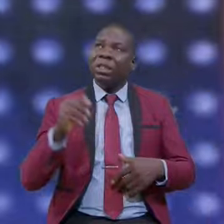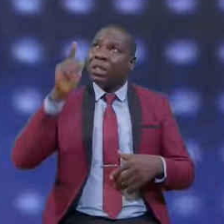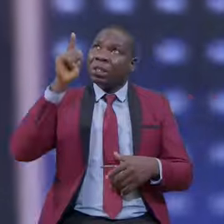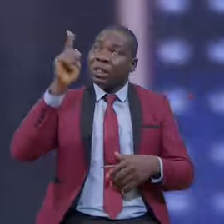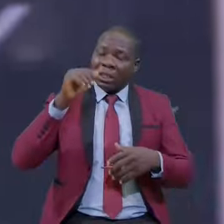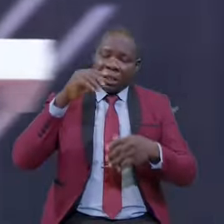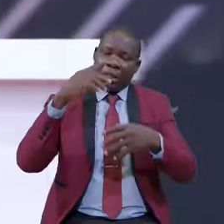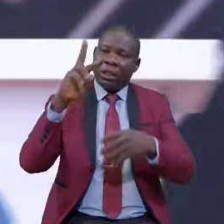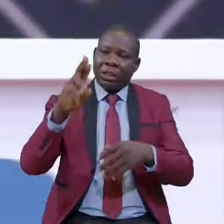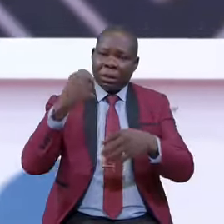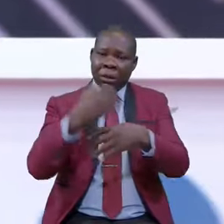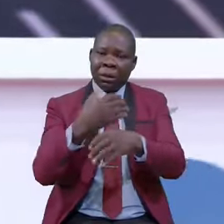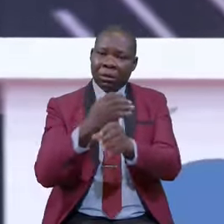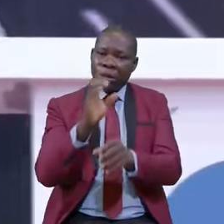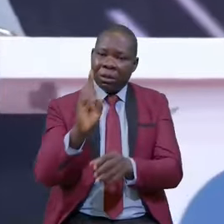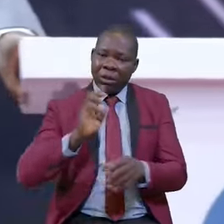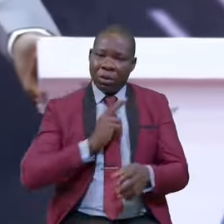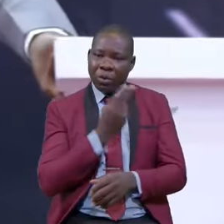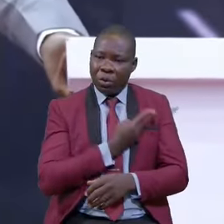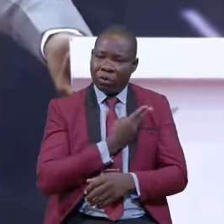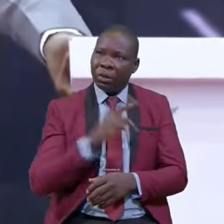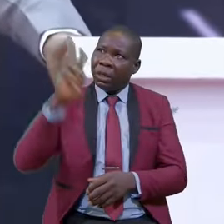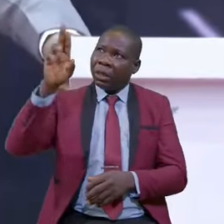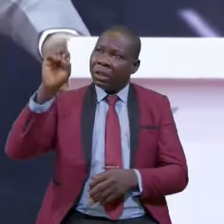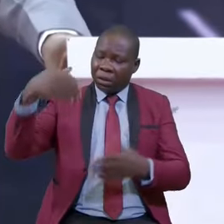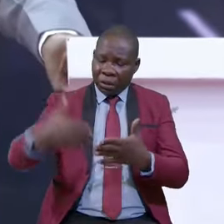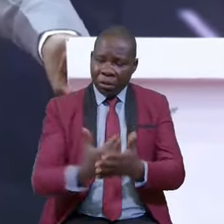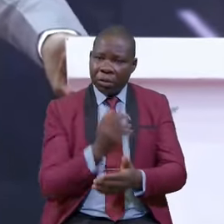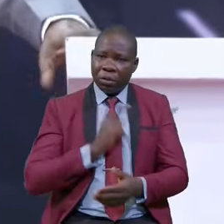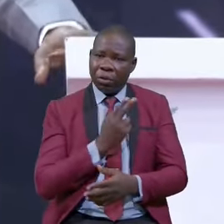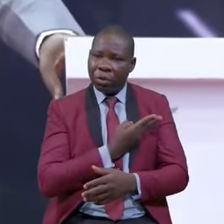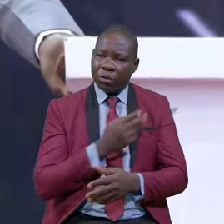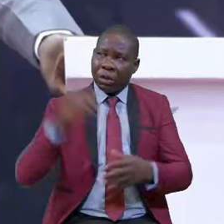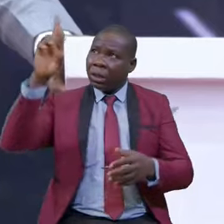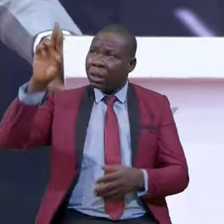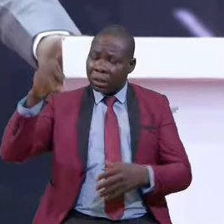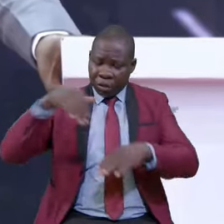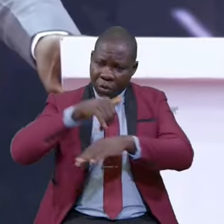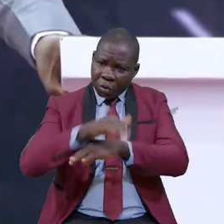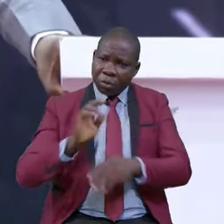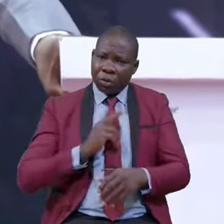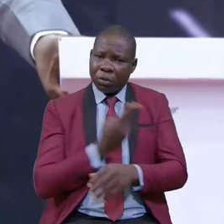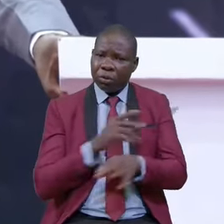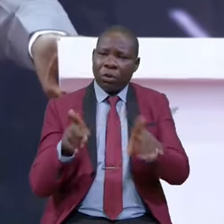nous recommissionne afin que nous puissions être comme Christ dans le ministère.